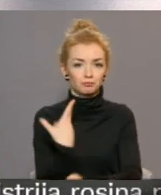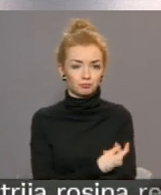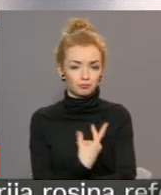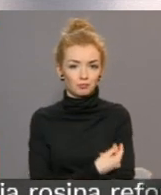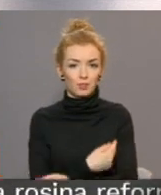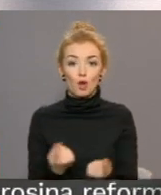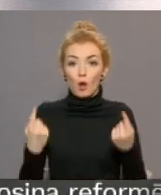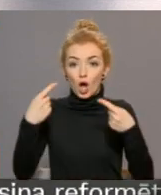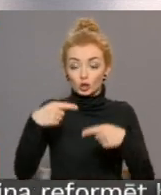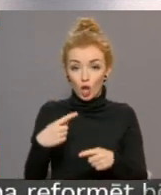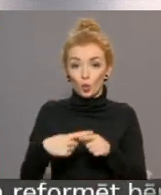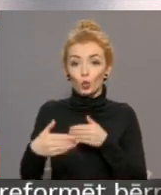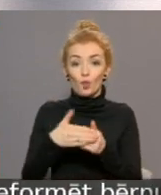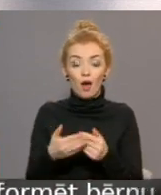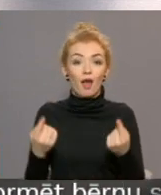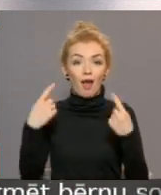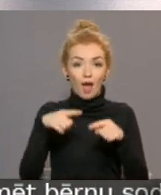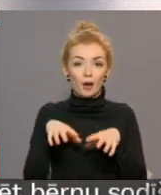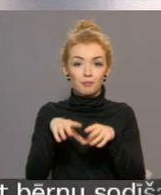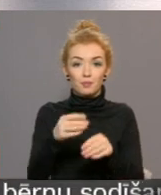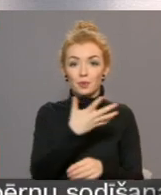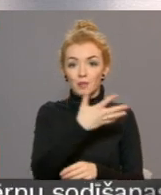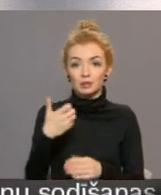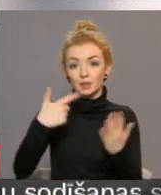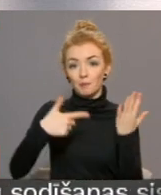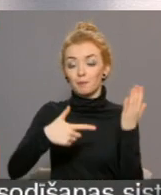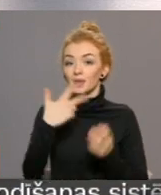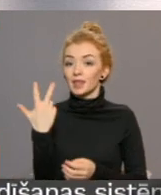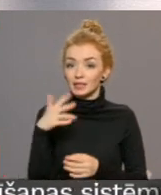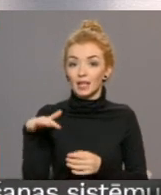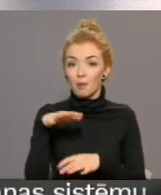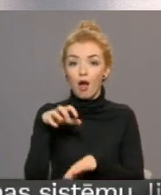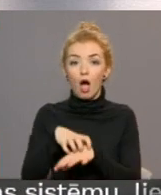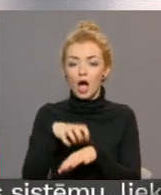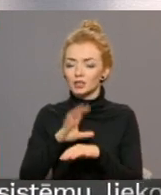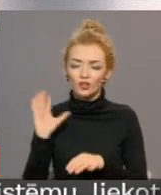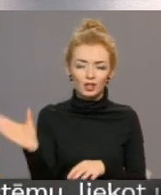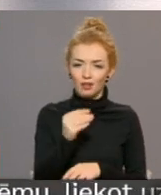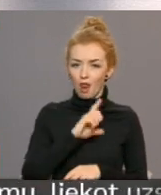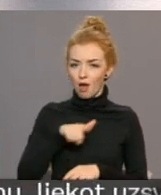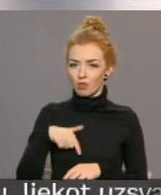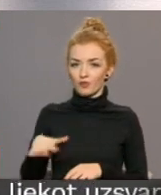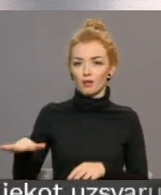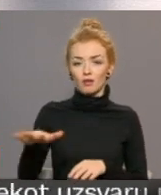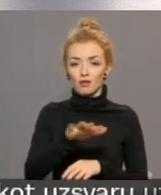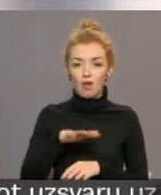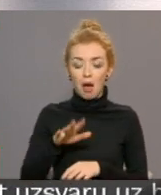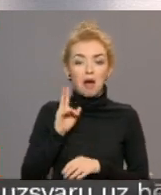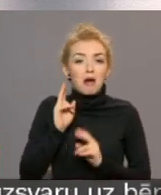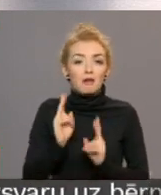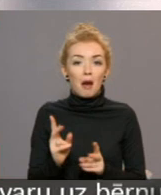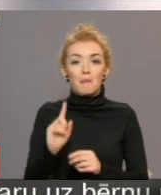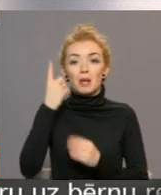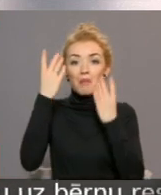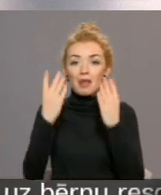to dara, vai tuvākajā laikā sāks darīt, 573 ģimenes ārsti visā Latvijā. Kā aizvadīt pirmā vakcinācijas